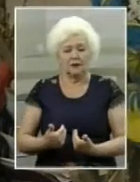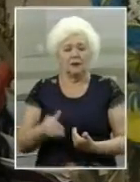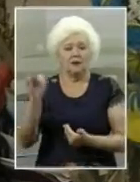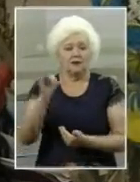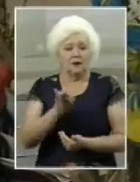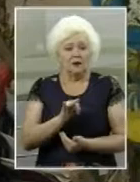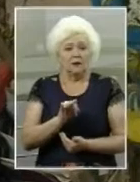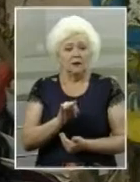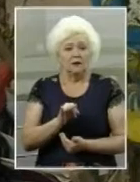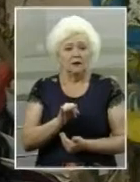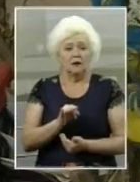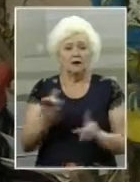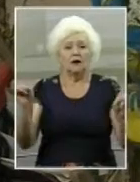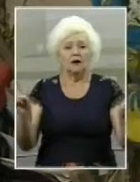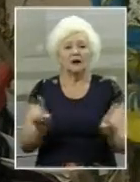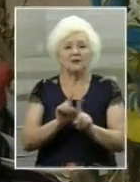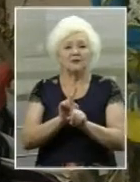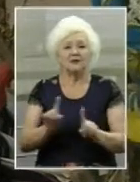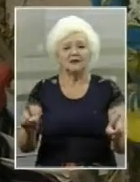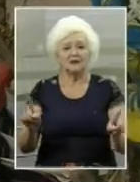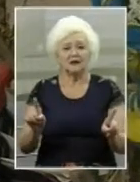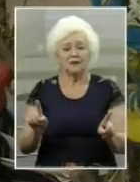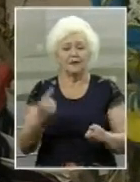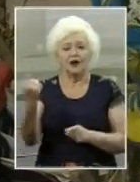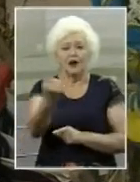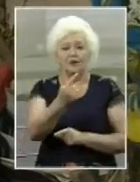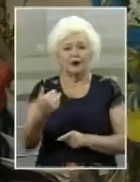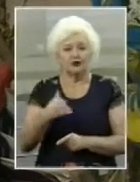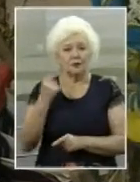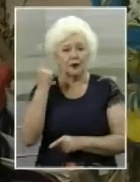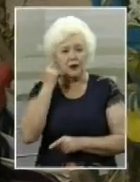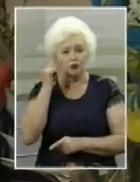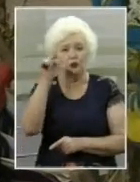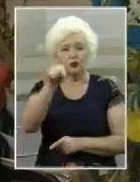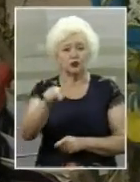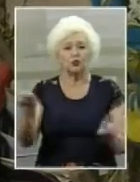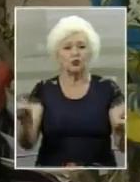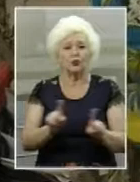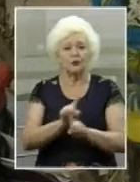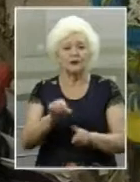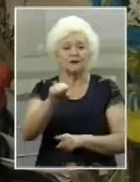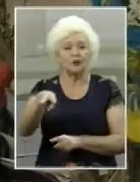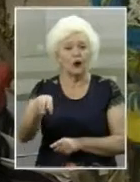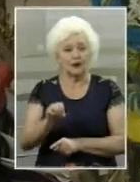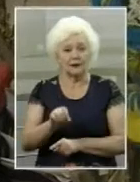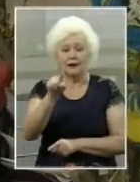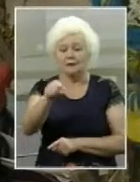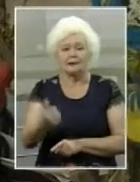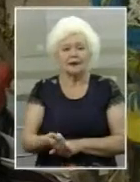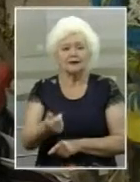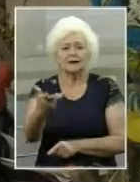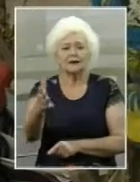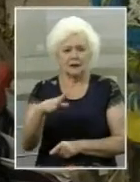І пісня була «Пливе кача». Вперше ми її почули тоді, ту цю пісню, але це наскільки